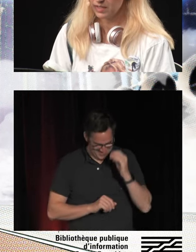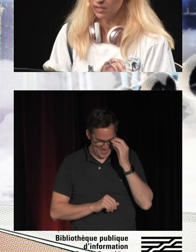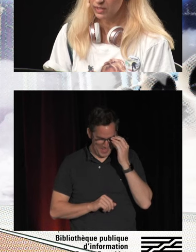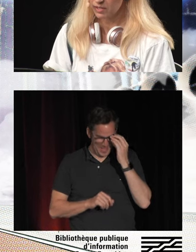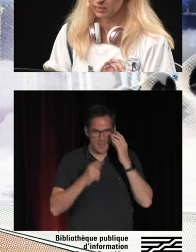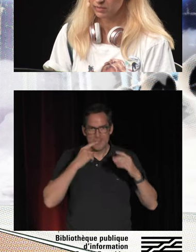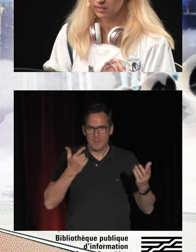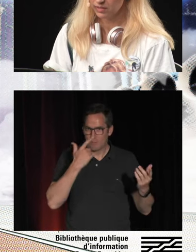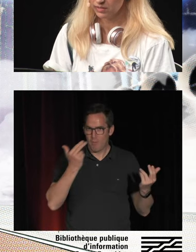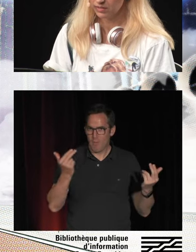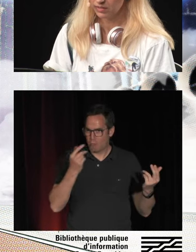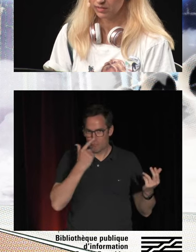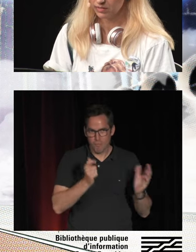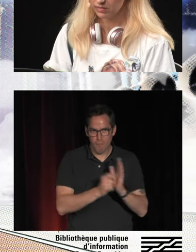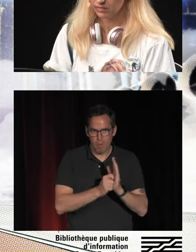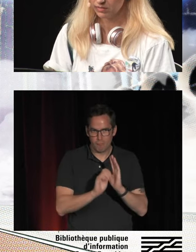C'est la détente, là, quand même.